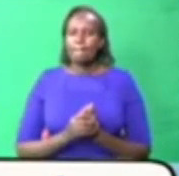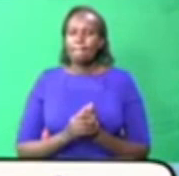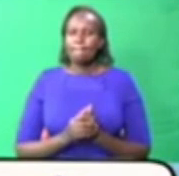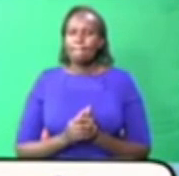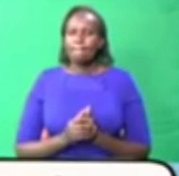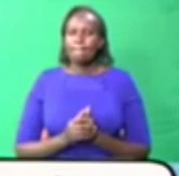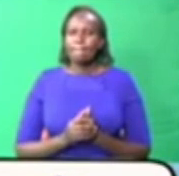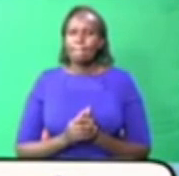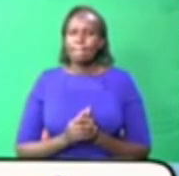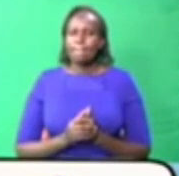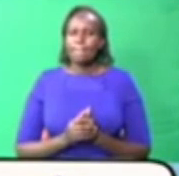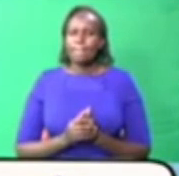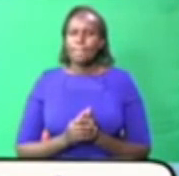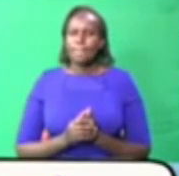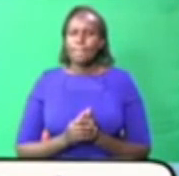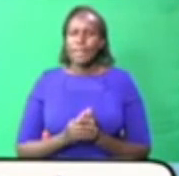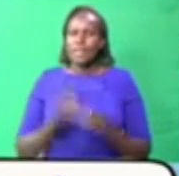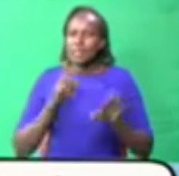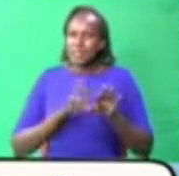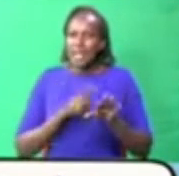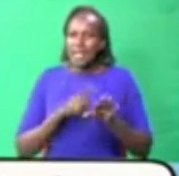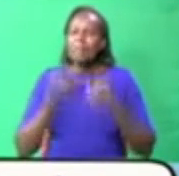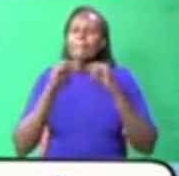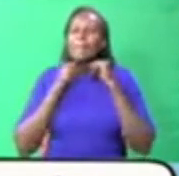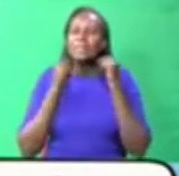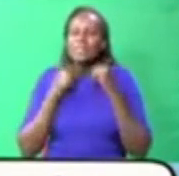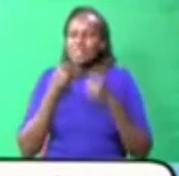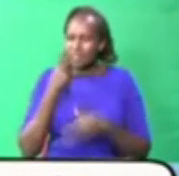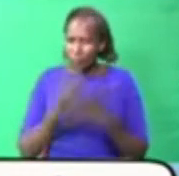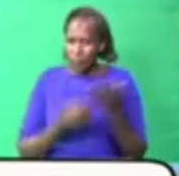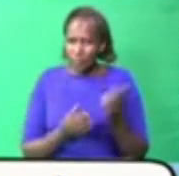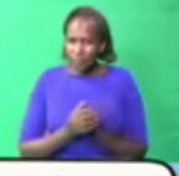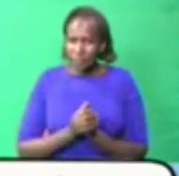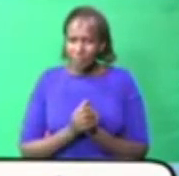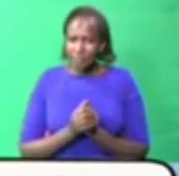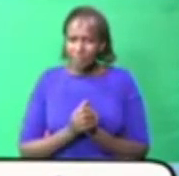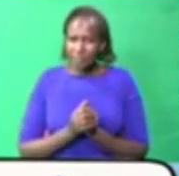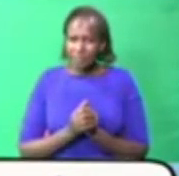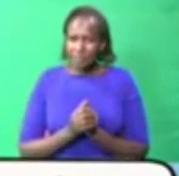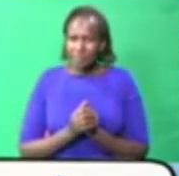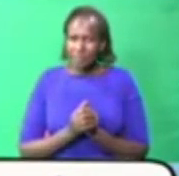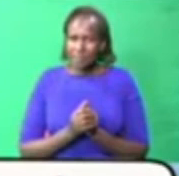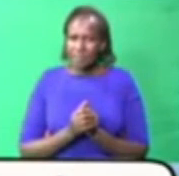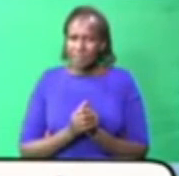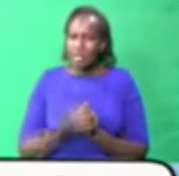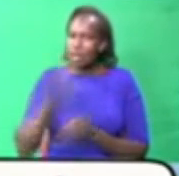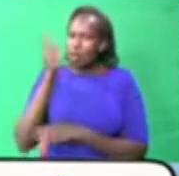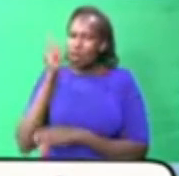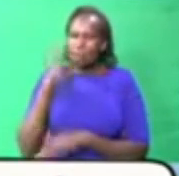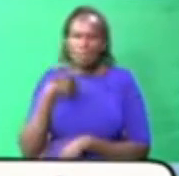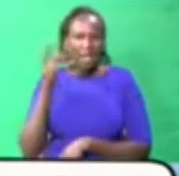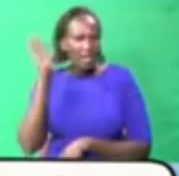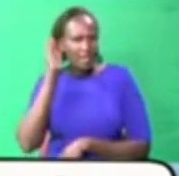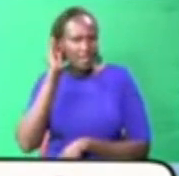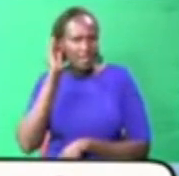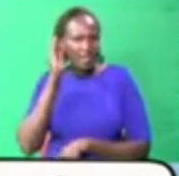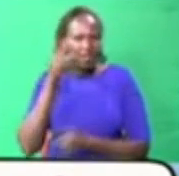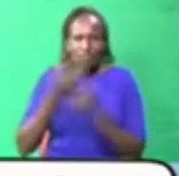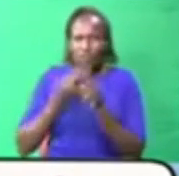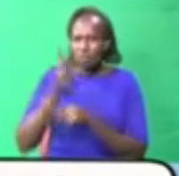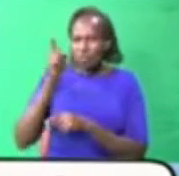ni kama huu wakati mtumishi wa Bwana alisema hivi. Alisema kwamba Mungu, nimesikia kuhusu matendo yako,